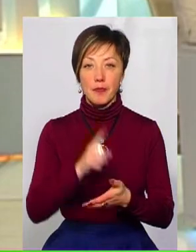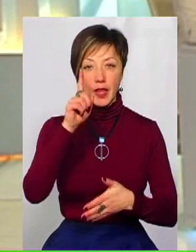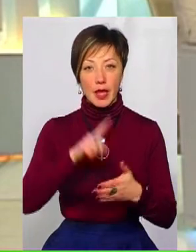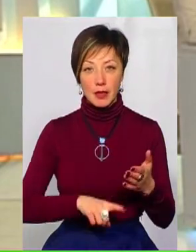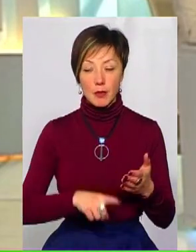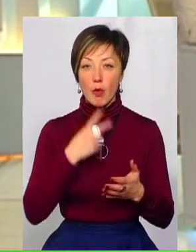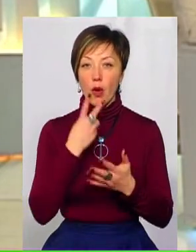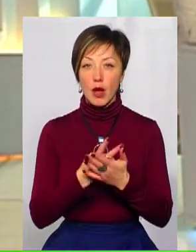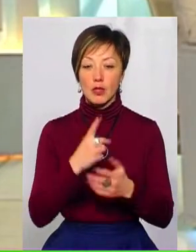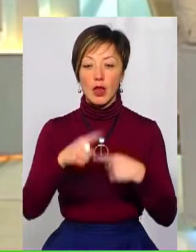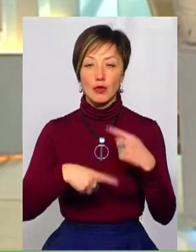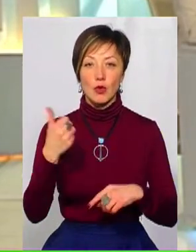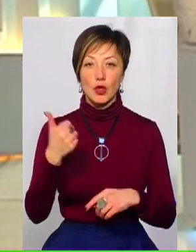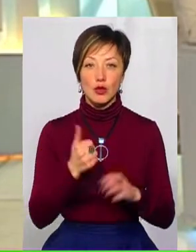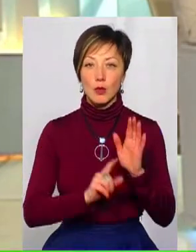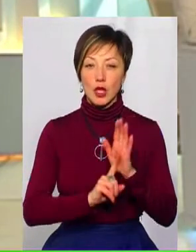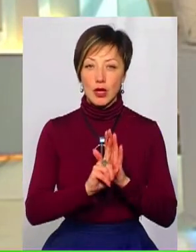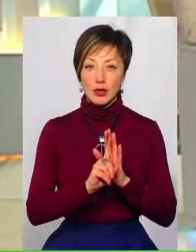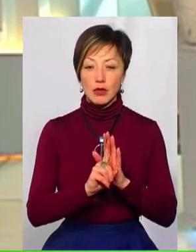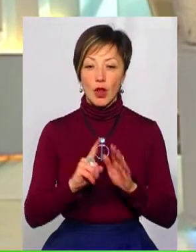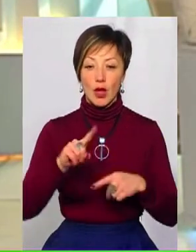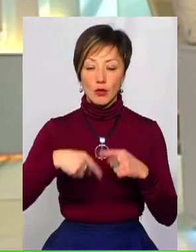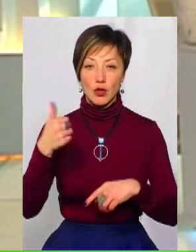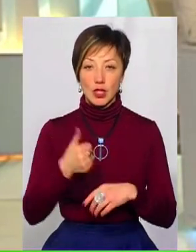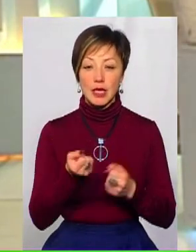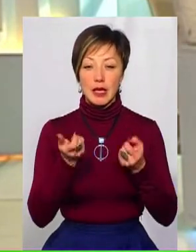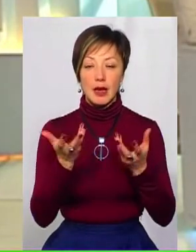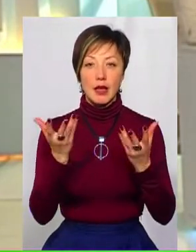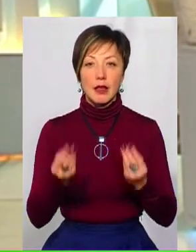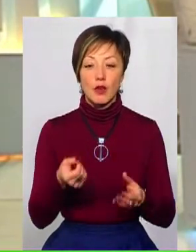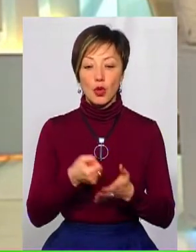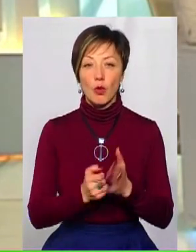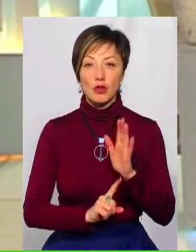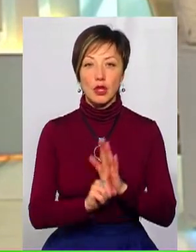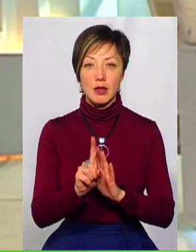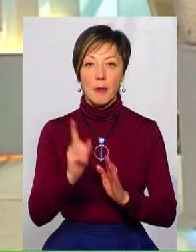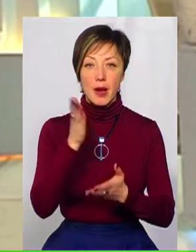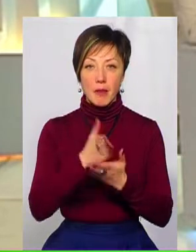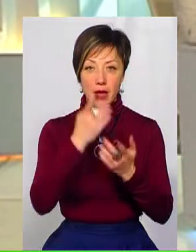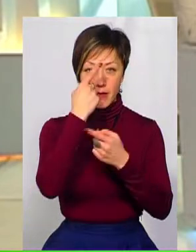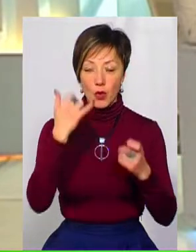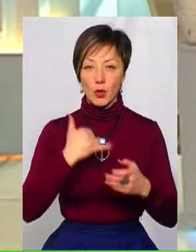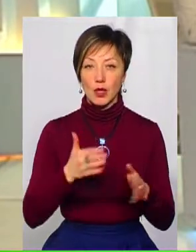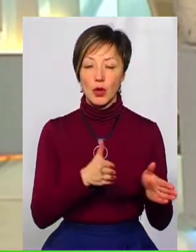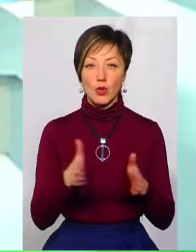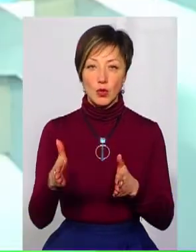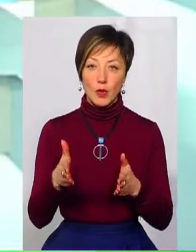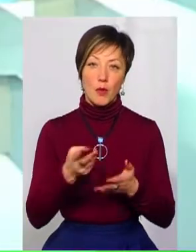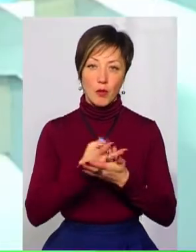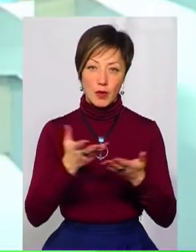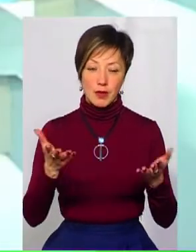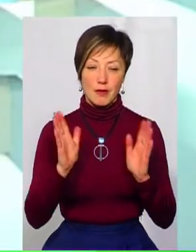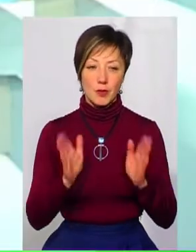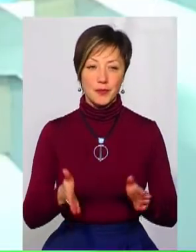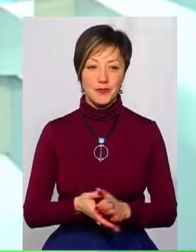що ми покажемо наступного тижня. Спочатку наступного тижня, тобто за кілька днів до початку прямих ефірів, у нас вже буде готовий продукт, і ми його